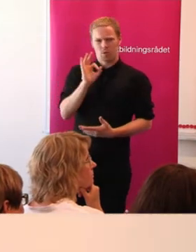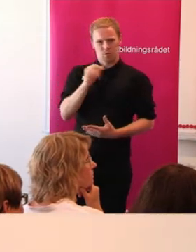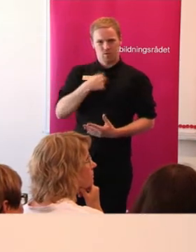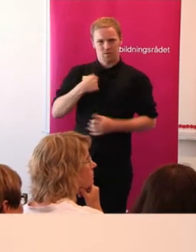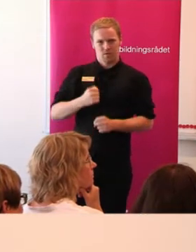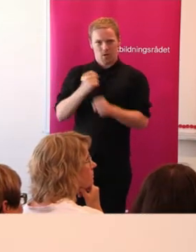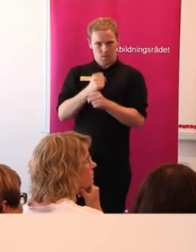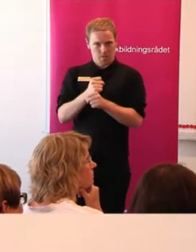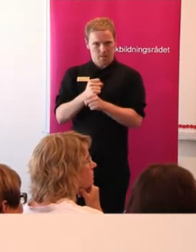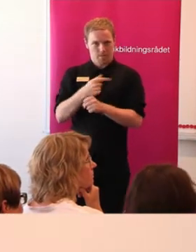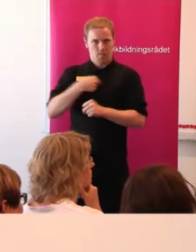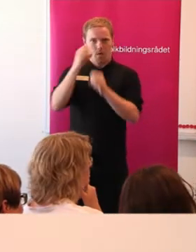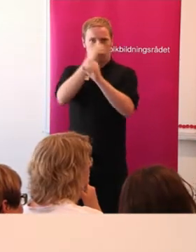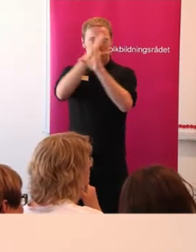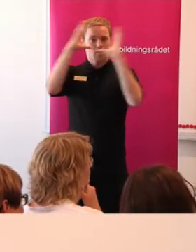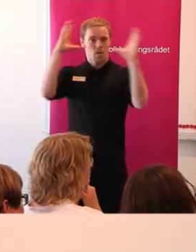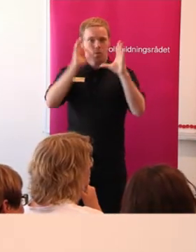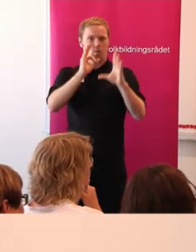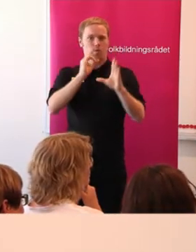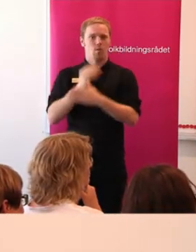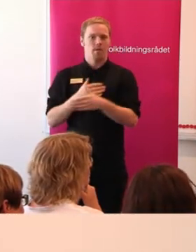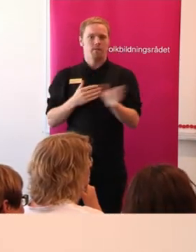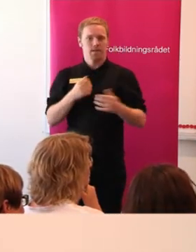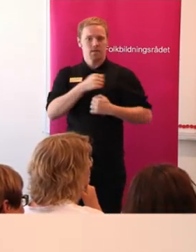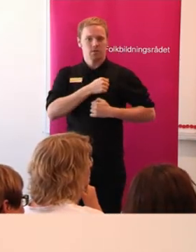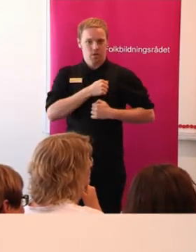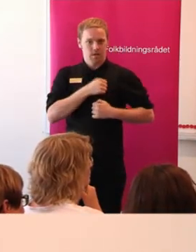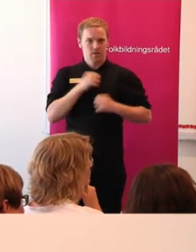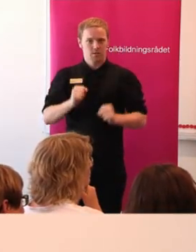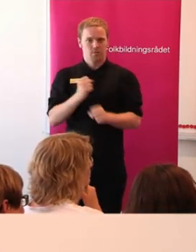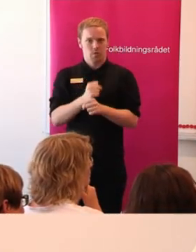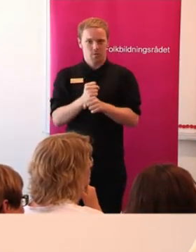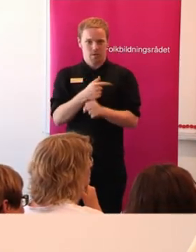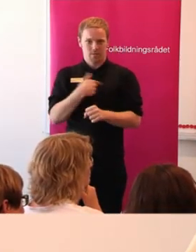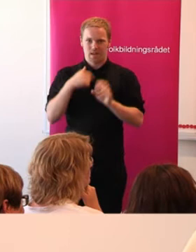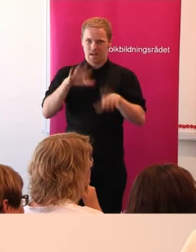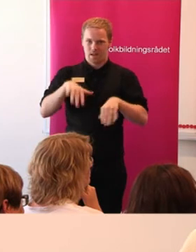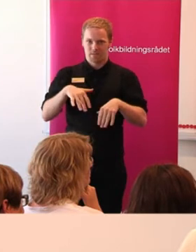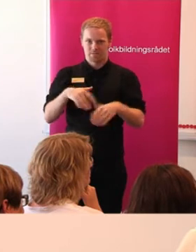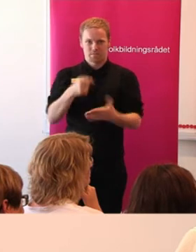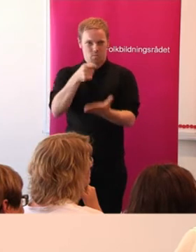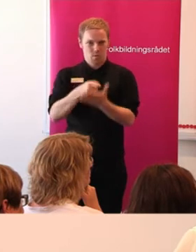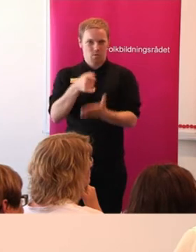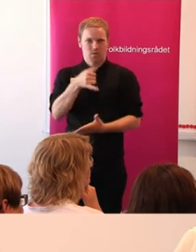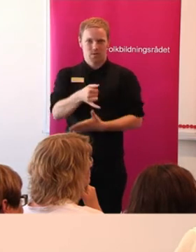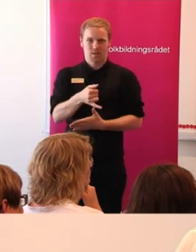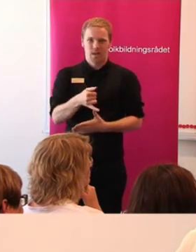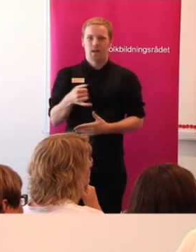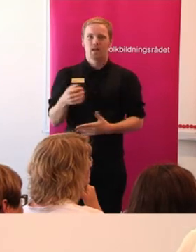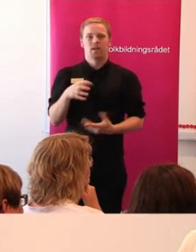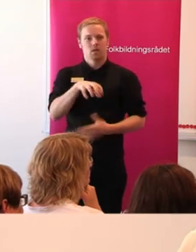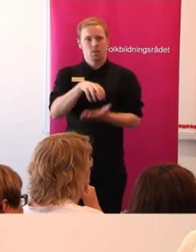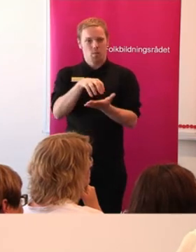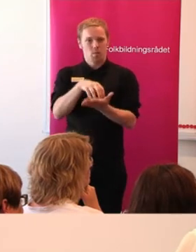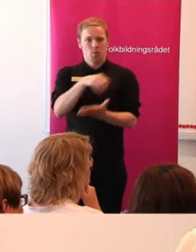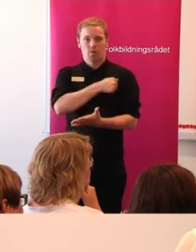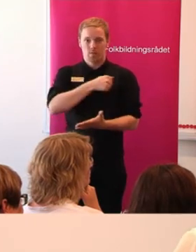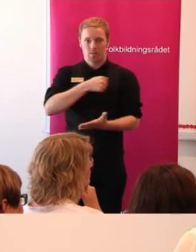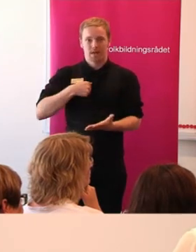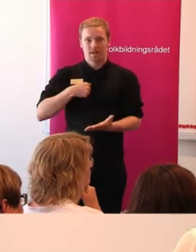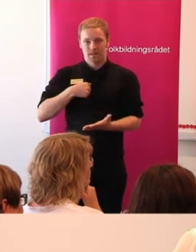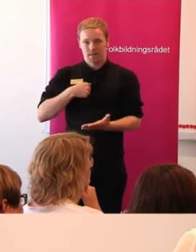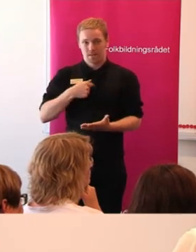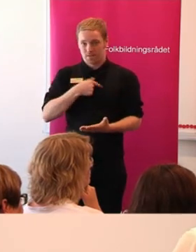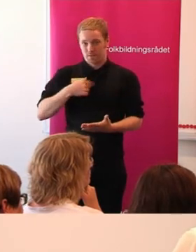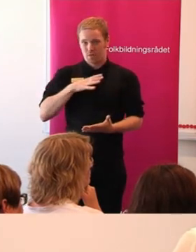I den vision om hur vi ska jobba i Västra Götaland som vi har antagit i både regionfullmäktige och faktiskt alla 49 kommuner, då har vi livslångt lärande på